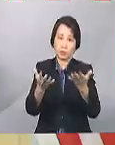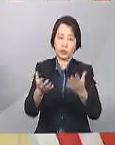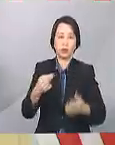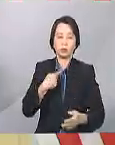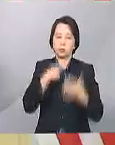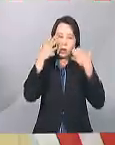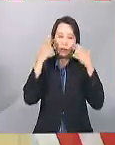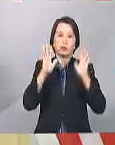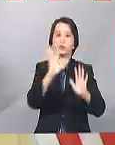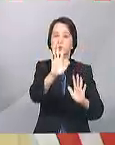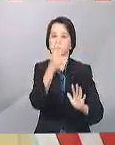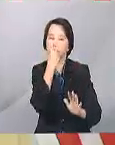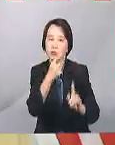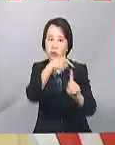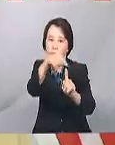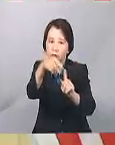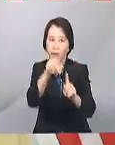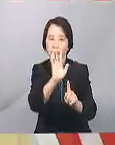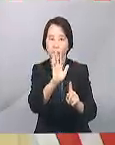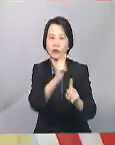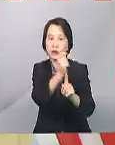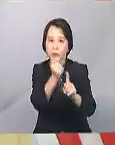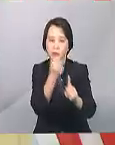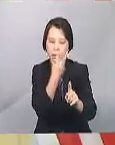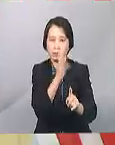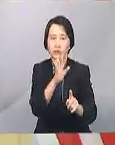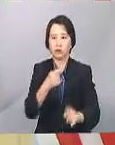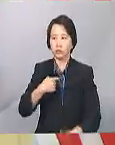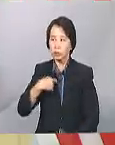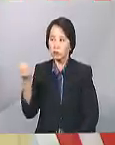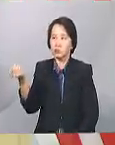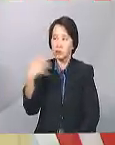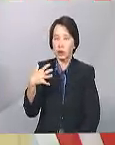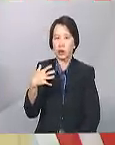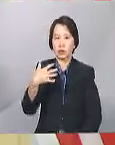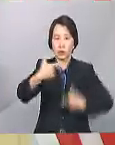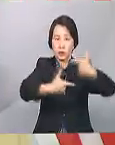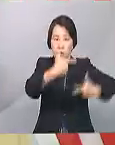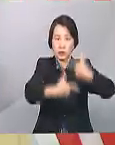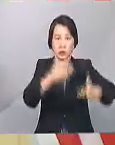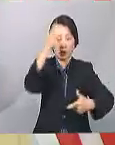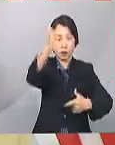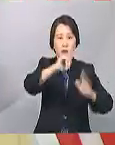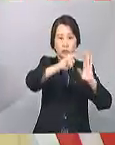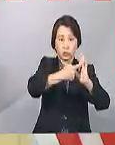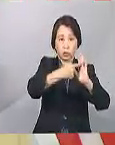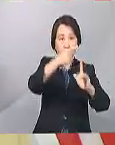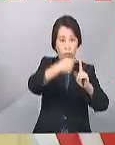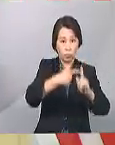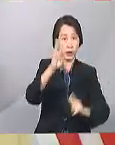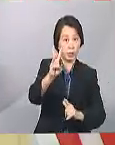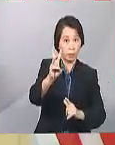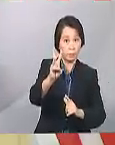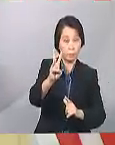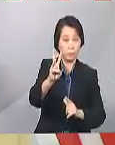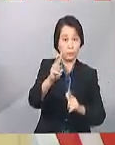tahu, kita tengok tarikh dia. Kalau kita, saya difahamkan, liga akan bermula bulan Jun. Kalau bulan